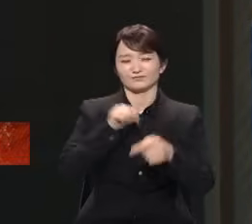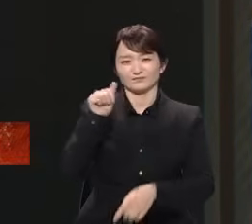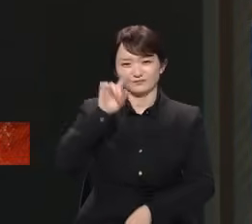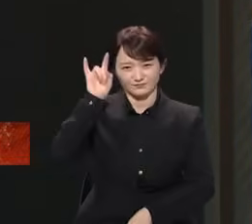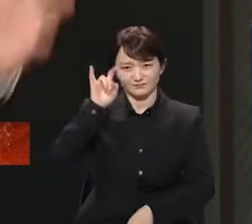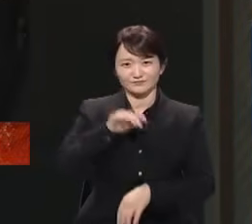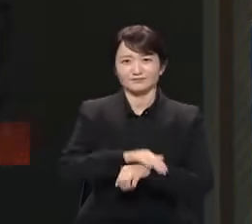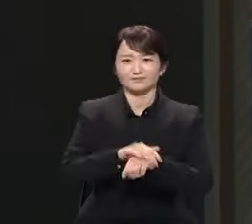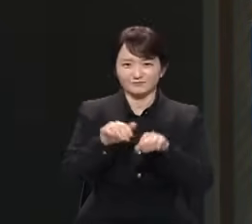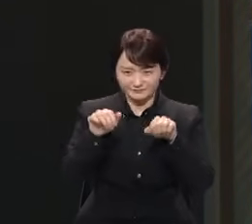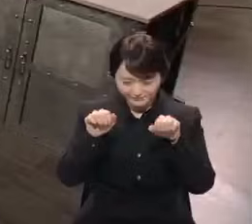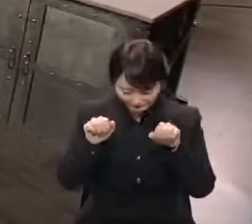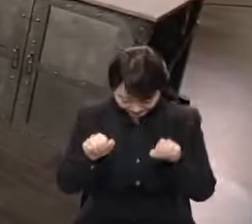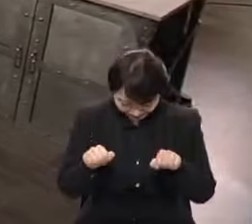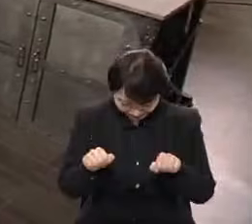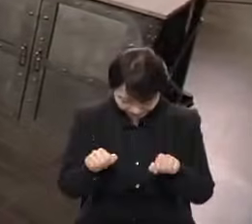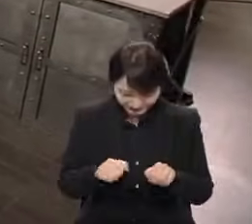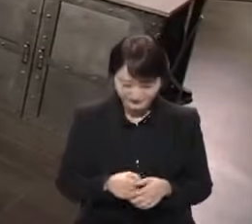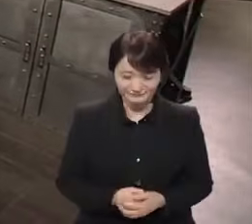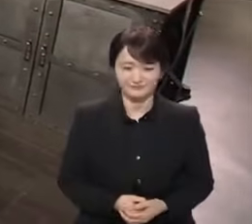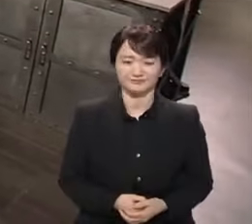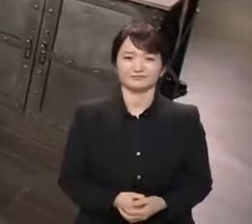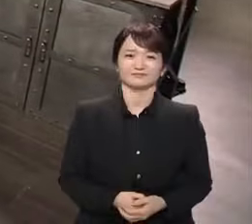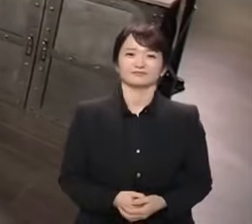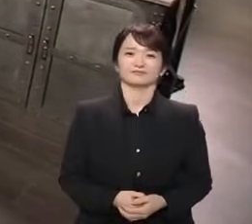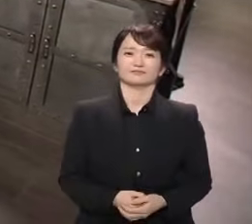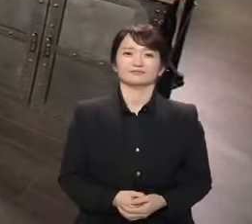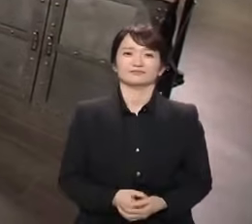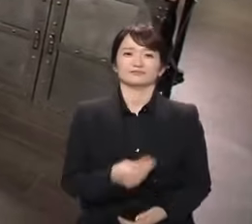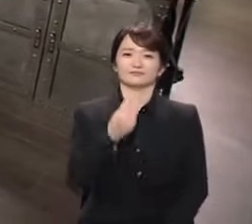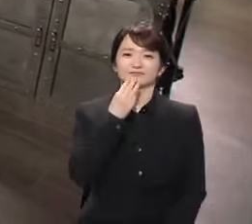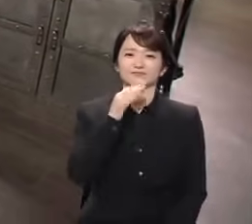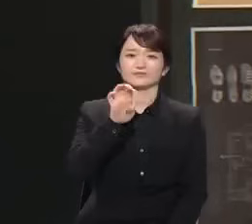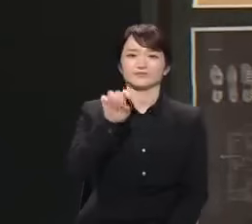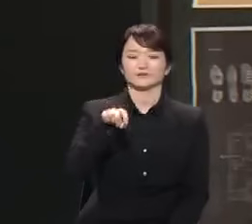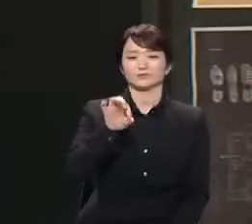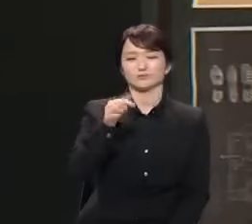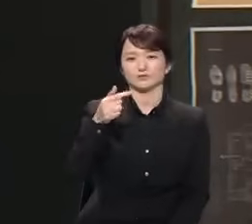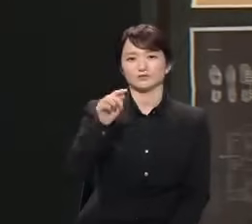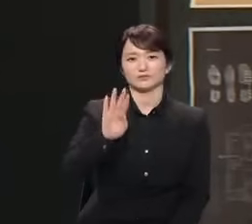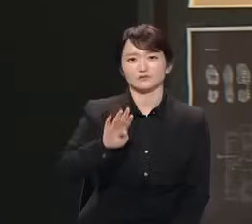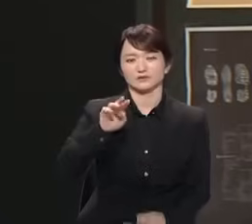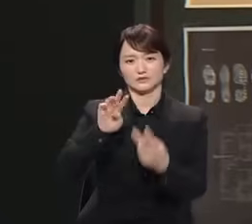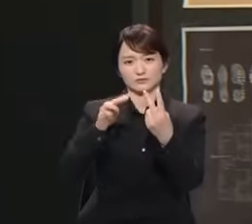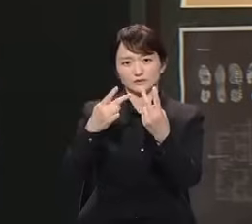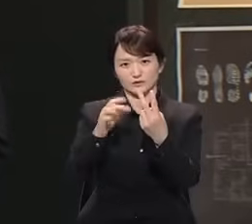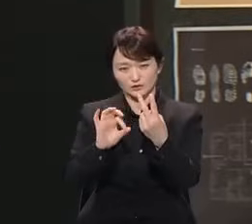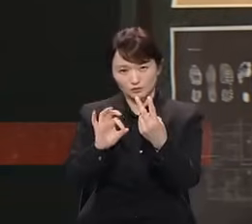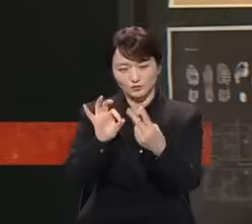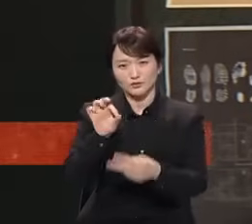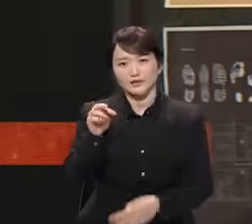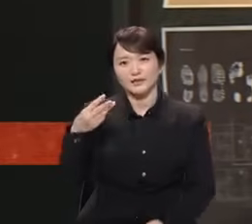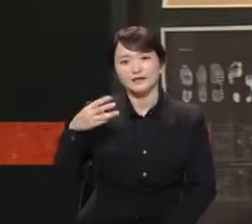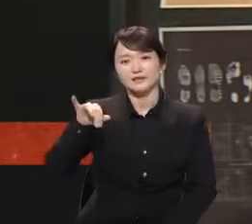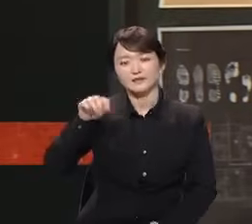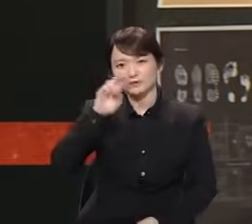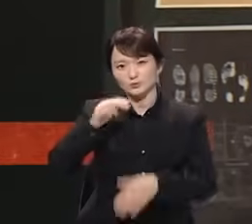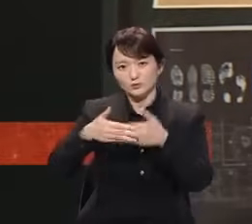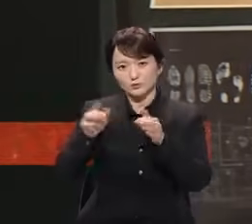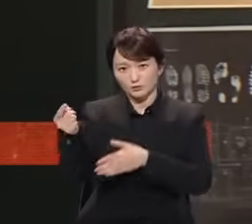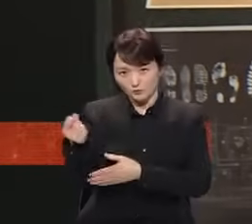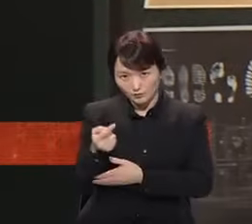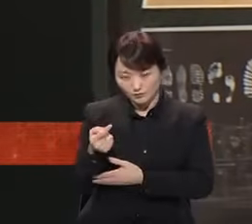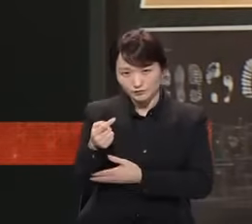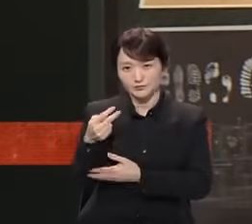선생님 나오셨습니다. 안녕하세요. 안녕하세요. 예. 서울 풍납 2동 앨리스 노래방에 사방 가족들 오시면 서비스 팍팍